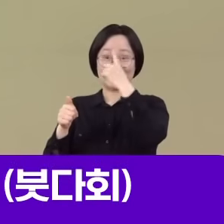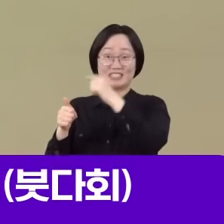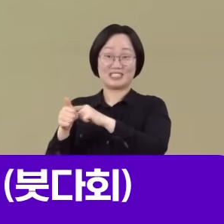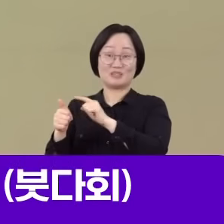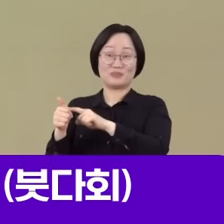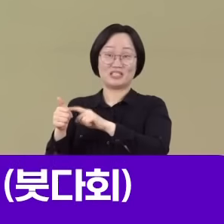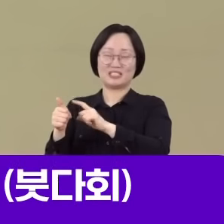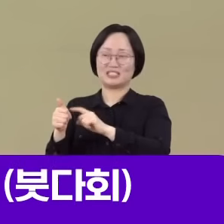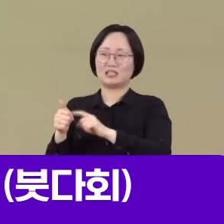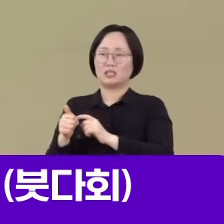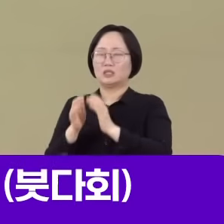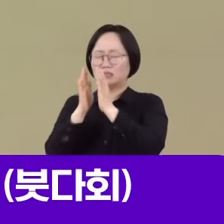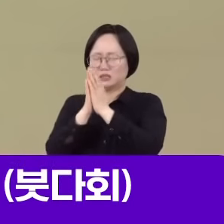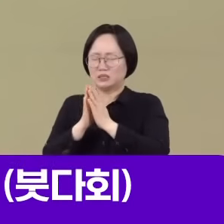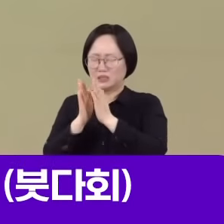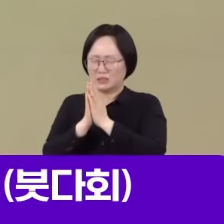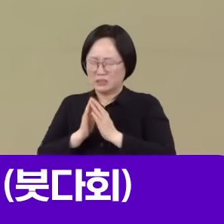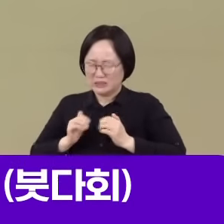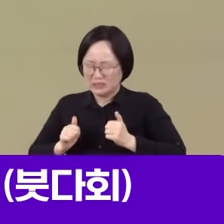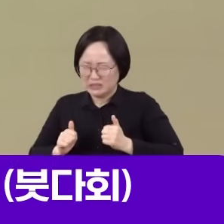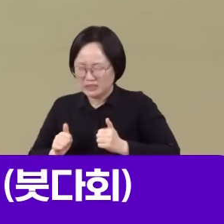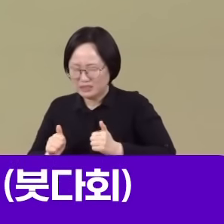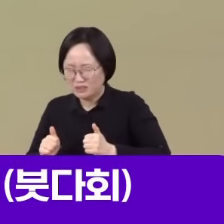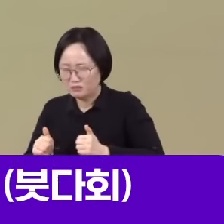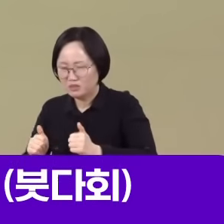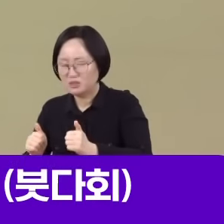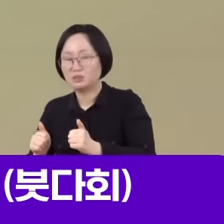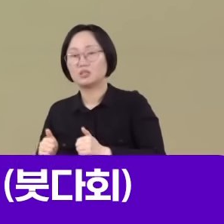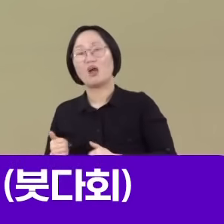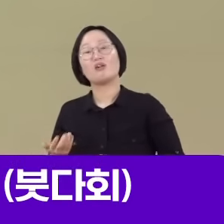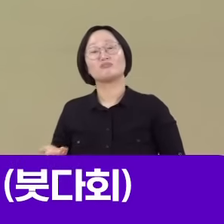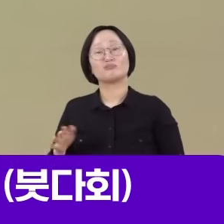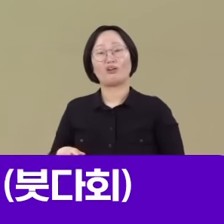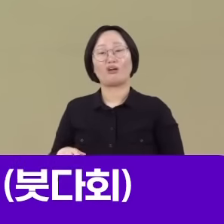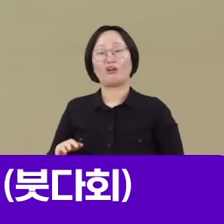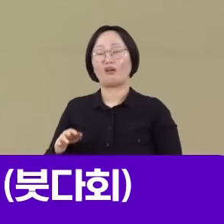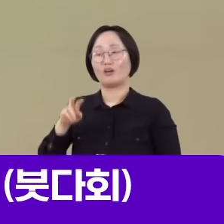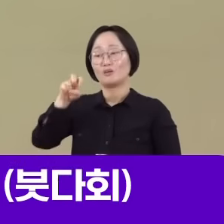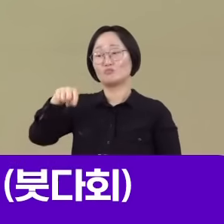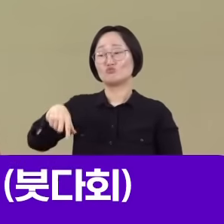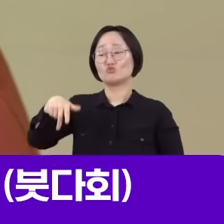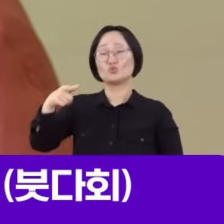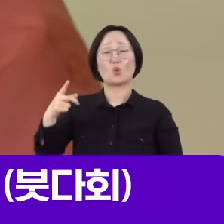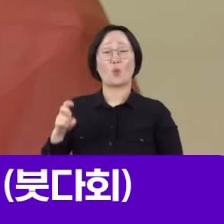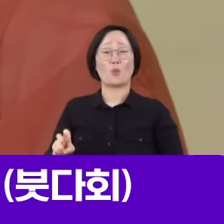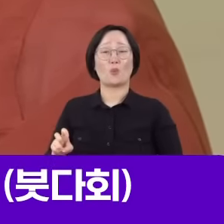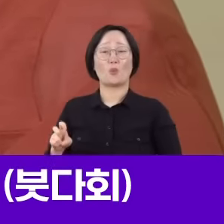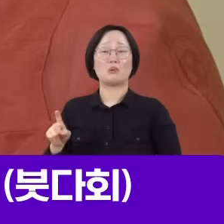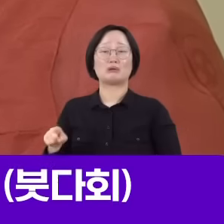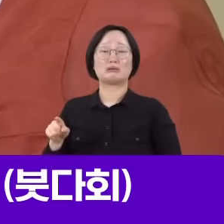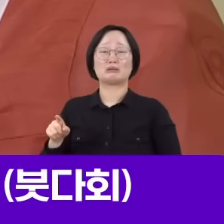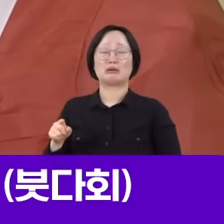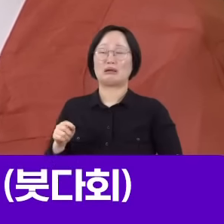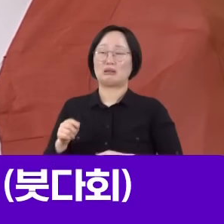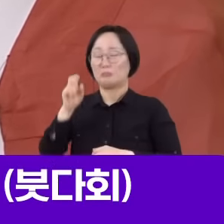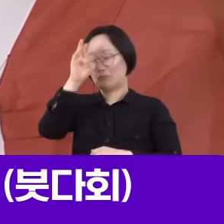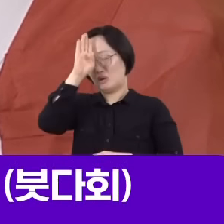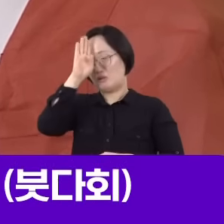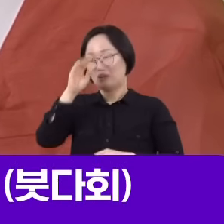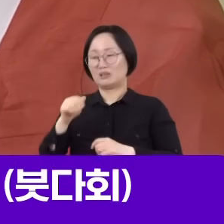열심히 하면서 무조미 나을만 하면 재발하다 나을만 하면 제발 하다가 몇 개월